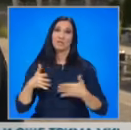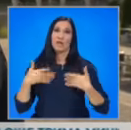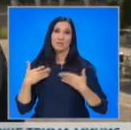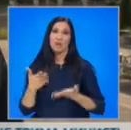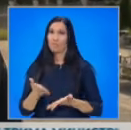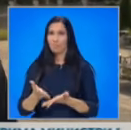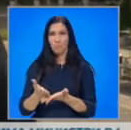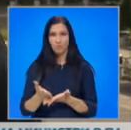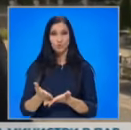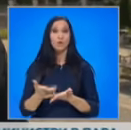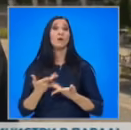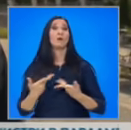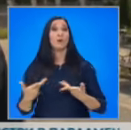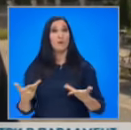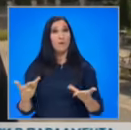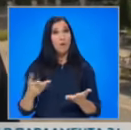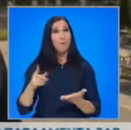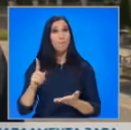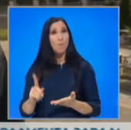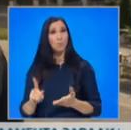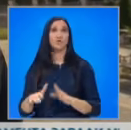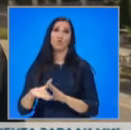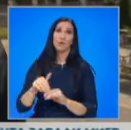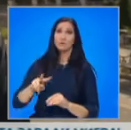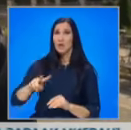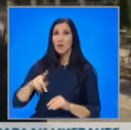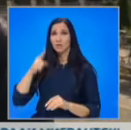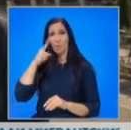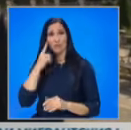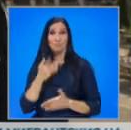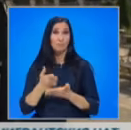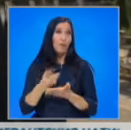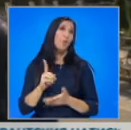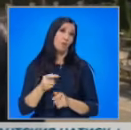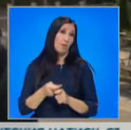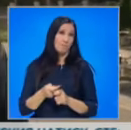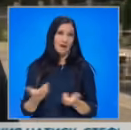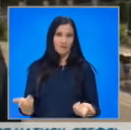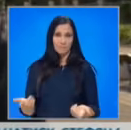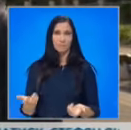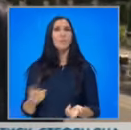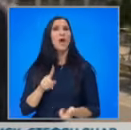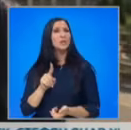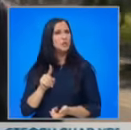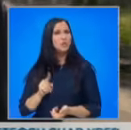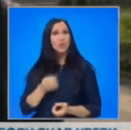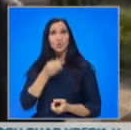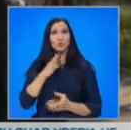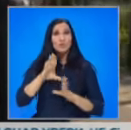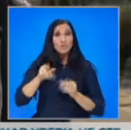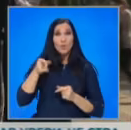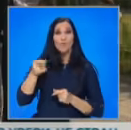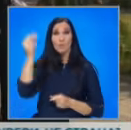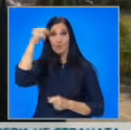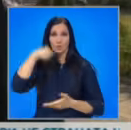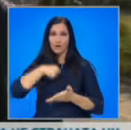помощ. И ние можехме да откажем или пък да се опитаме да помогнем, което и направихме. Защо се случва всичко това в българския